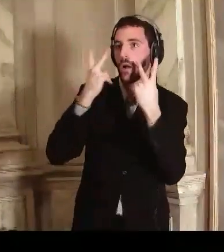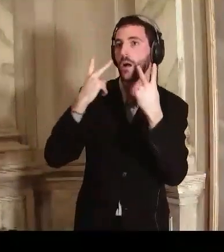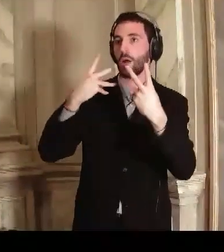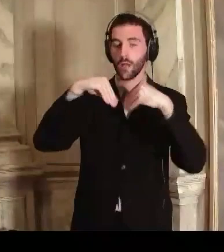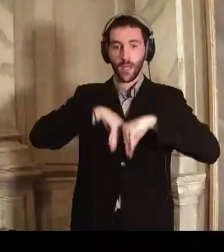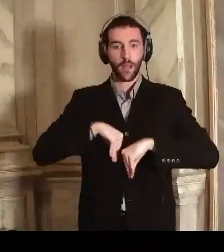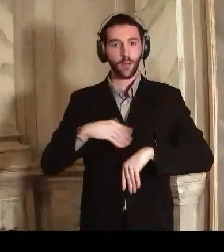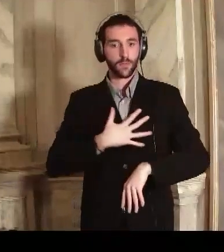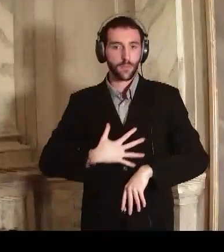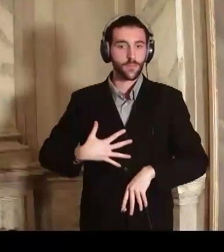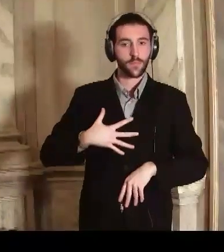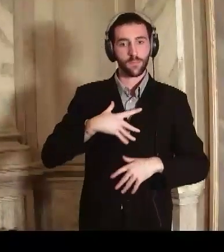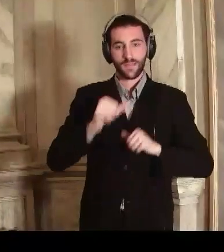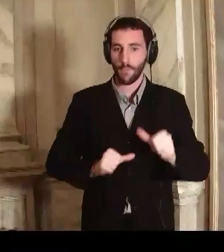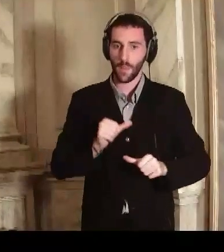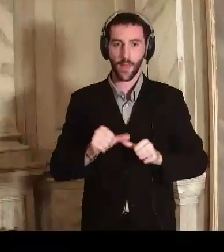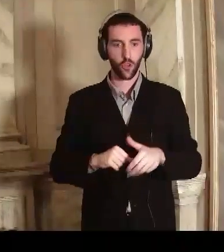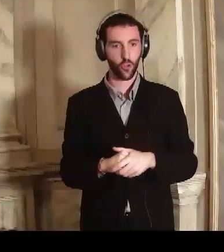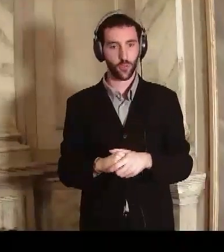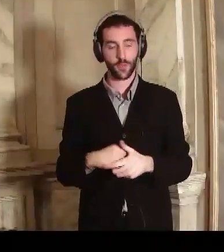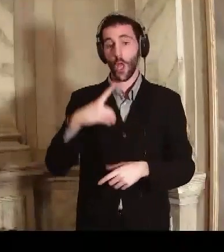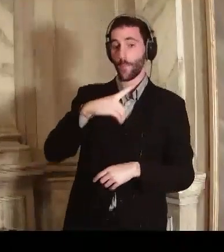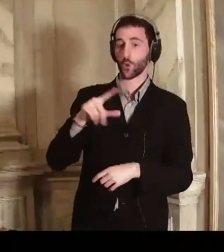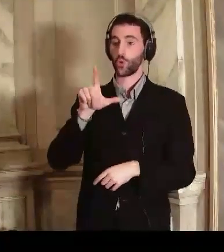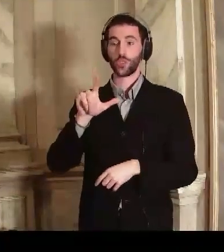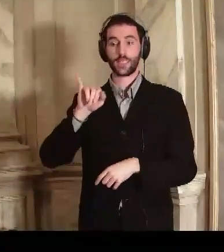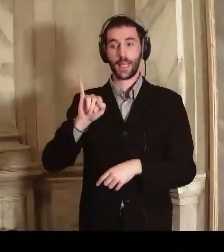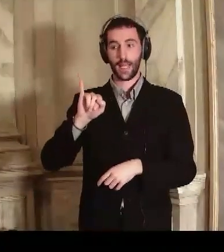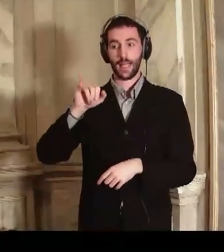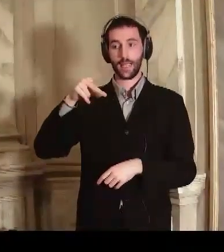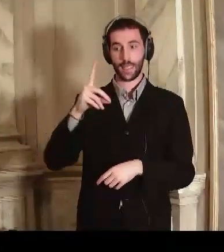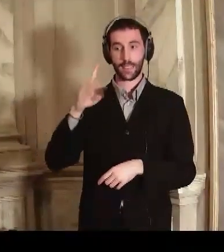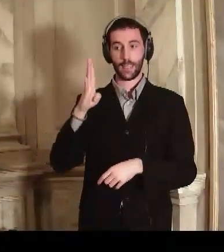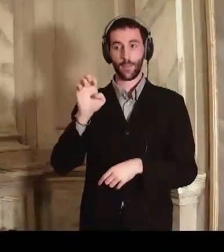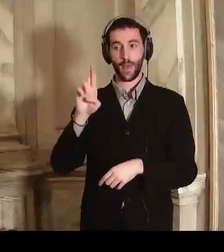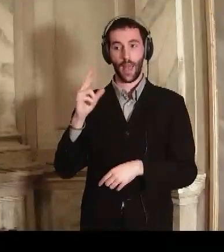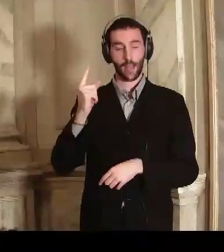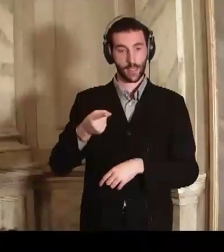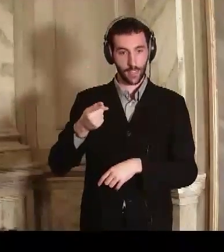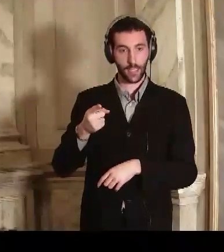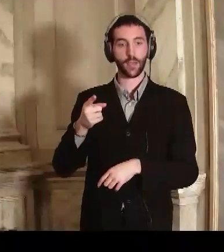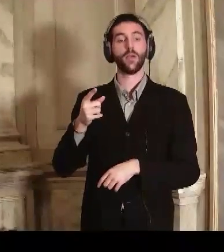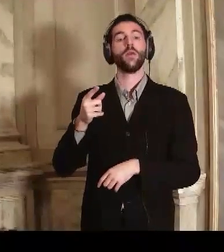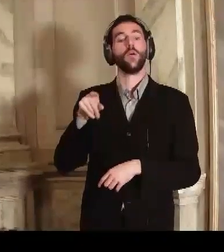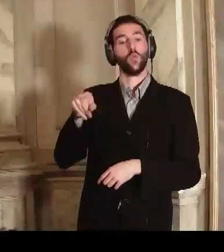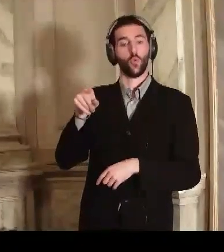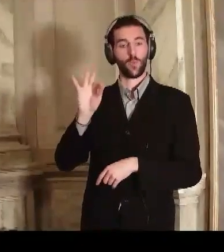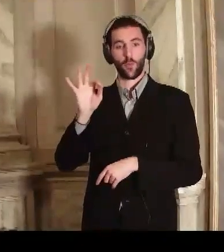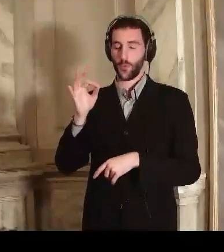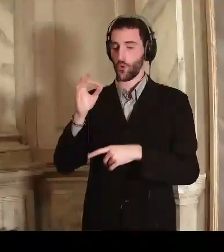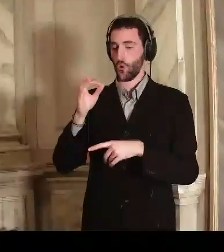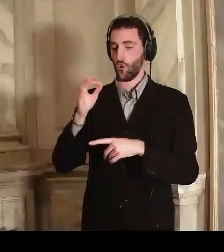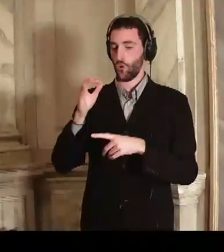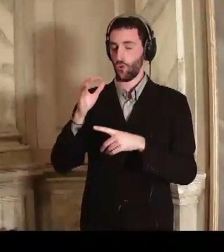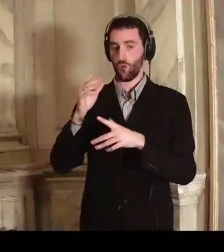alterazione. Pontus Lidberg lancerà con noi la sua nuova compagnia in occasione della prima mondiale commissionata dalla Biennale Danza On